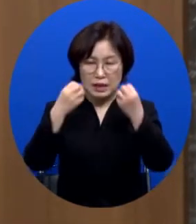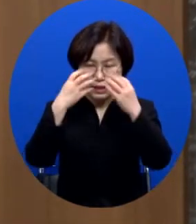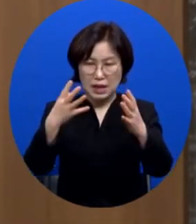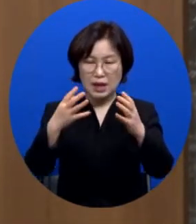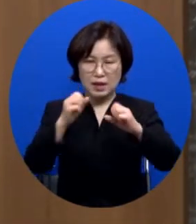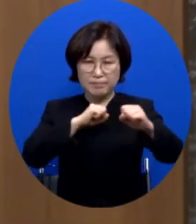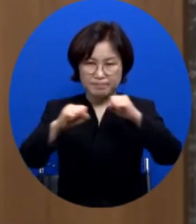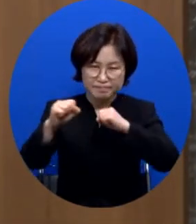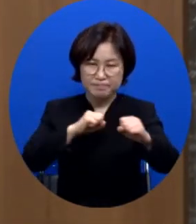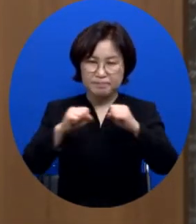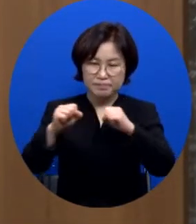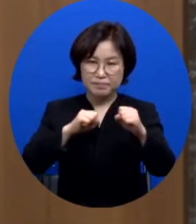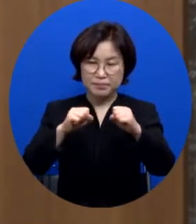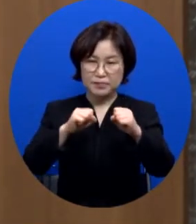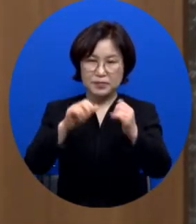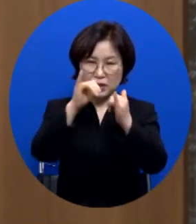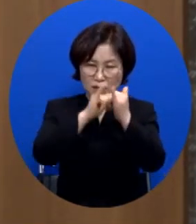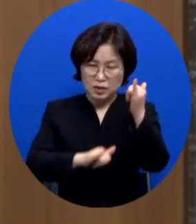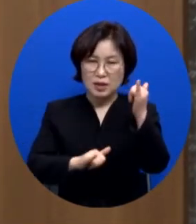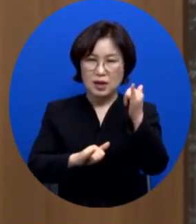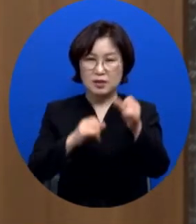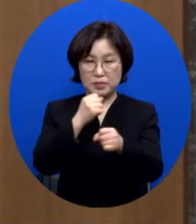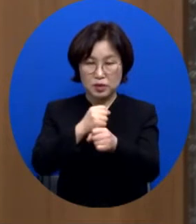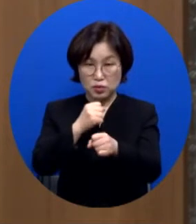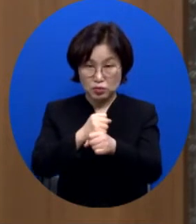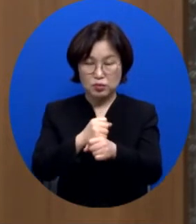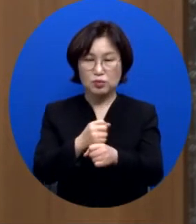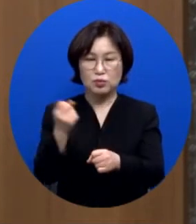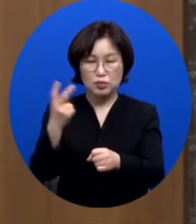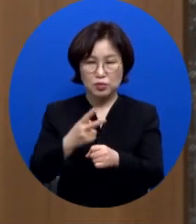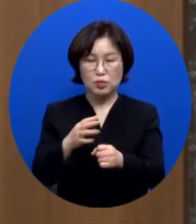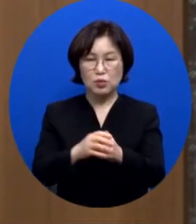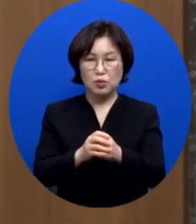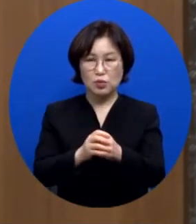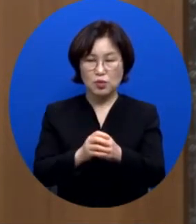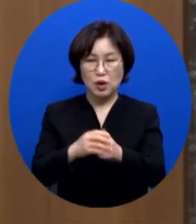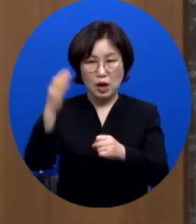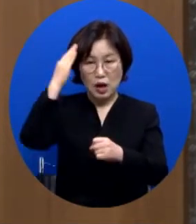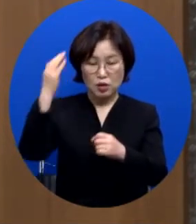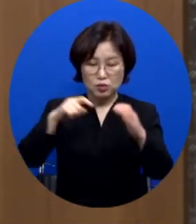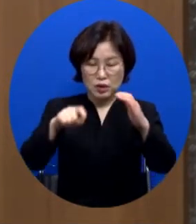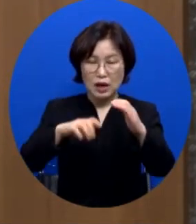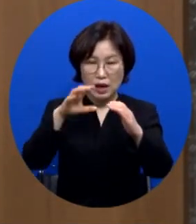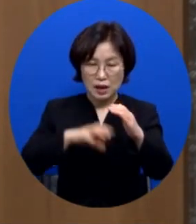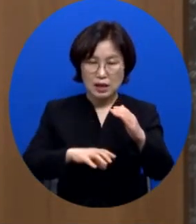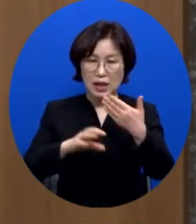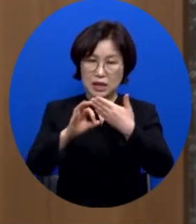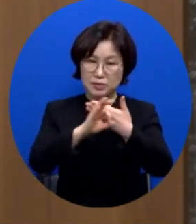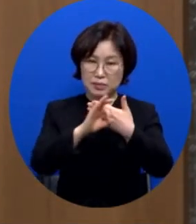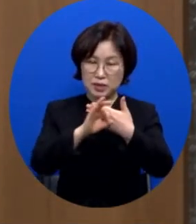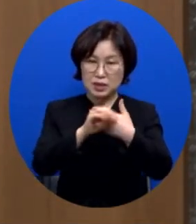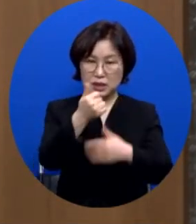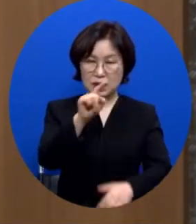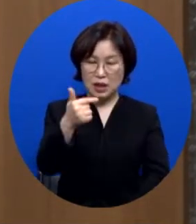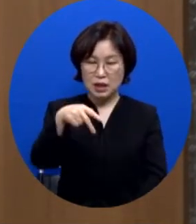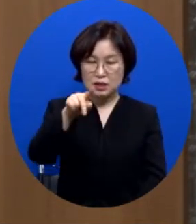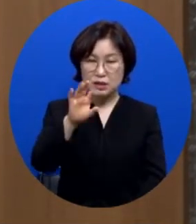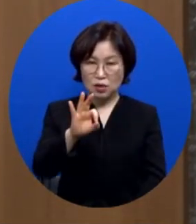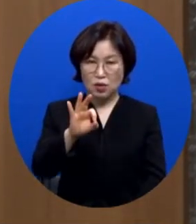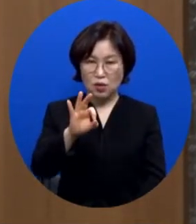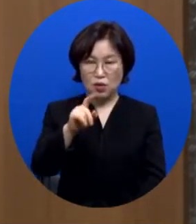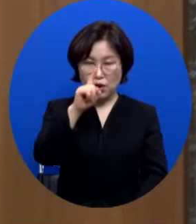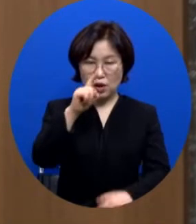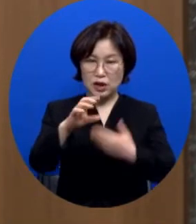역사를 이뤄가는데 또 외국에서 임시정부가 있었지만 국내에서 한성 임시정부가 태동된 것이